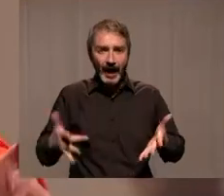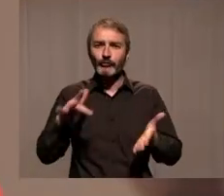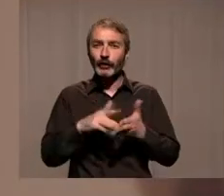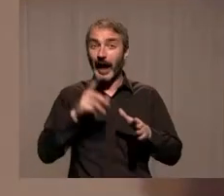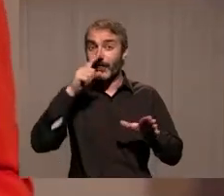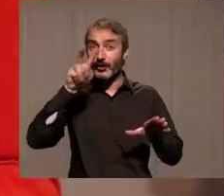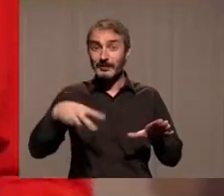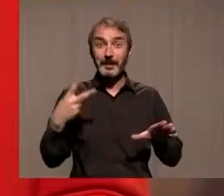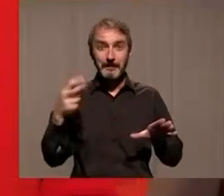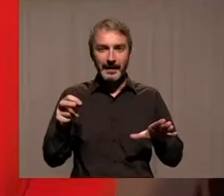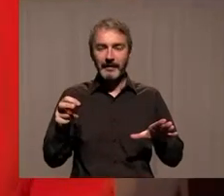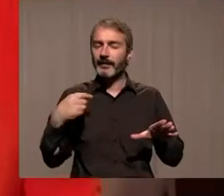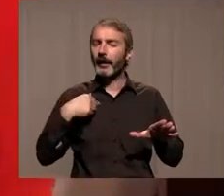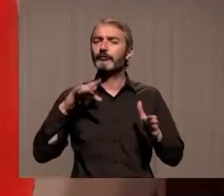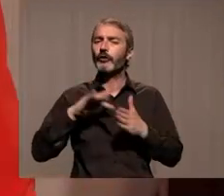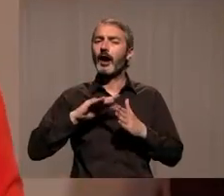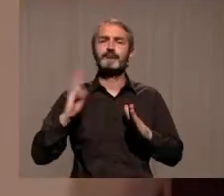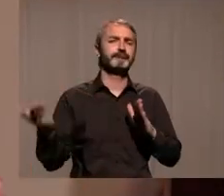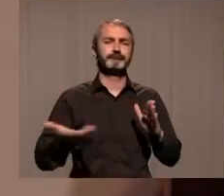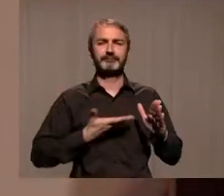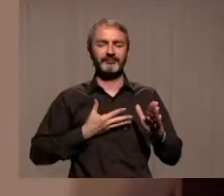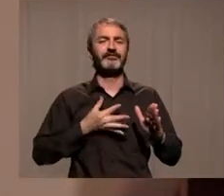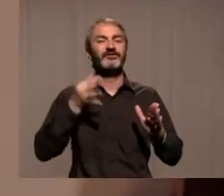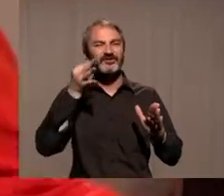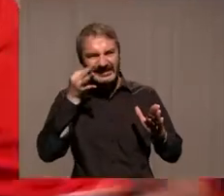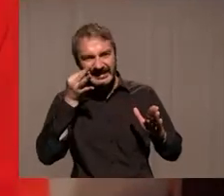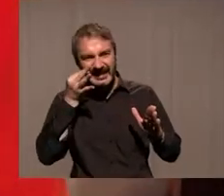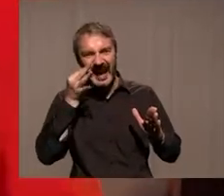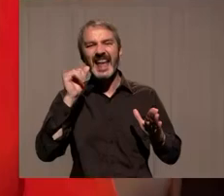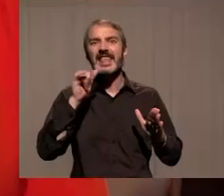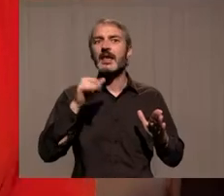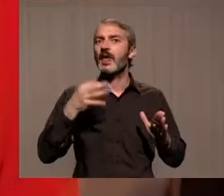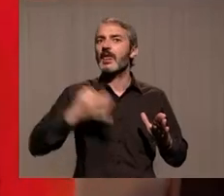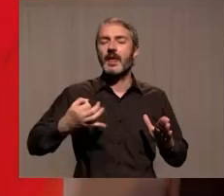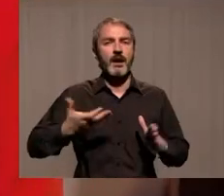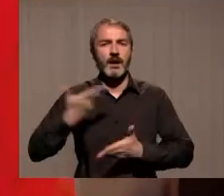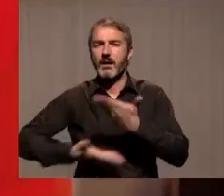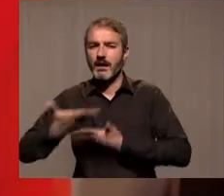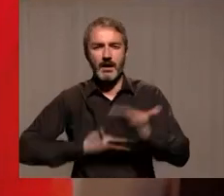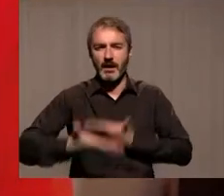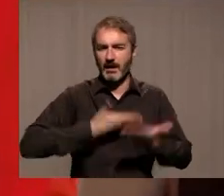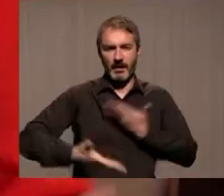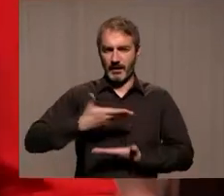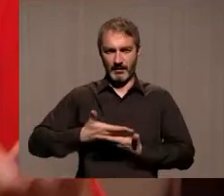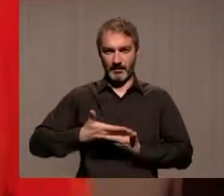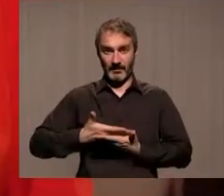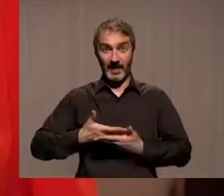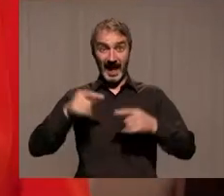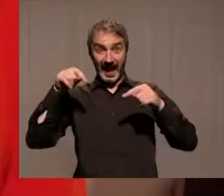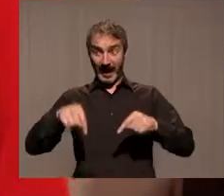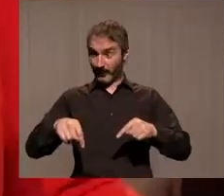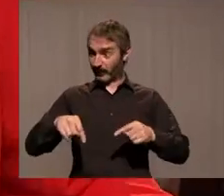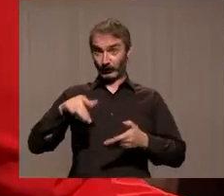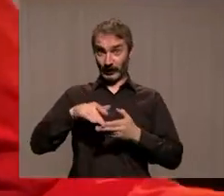han après el que és la vulnerabilitat física i també la capacitat de col·laborar entre totes les disciplines. I avui que som aquí a